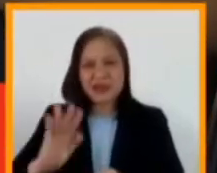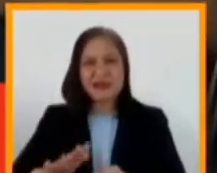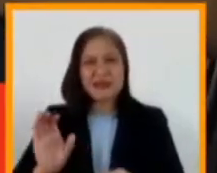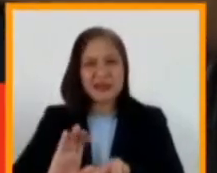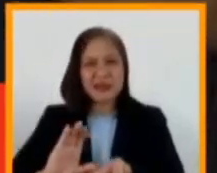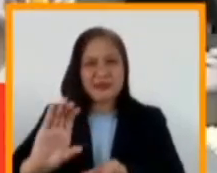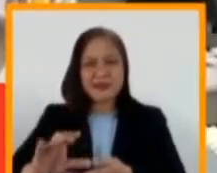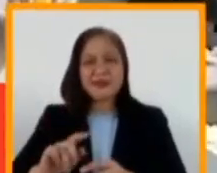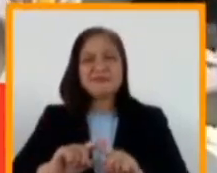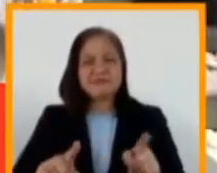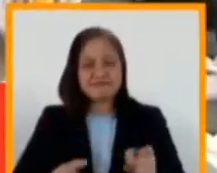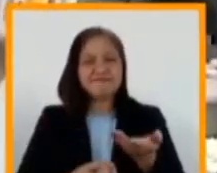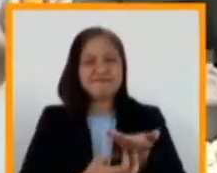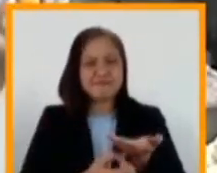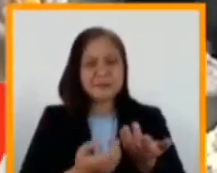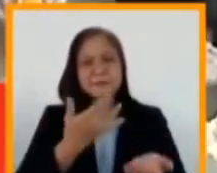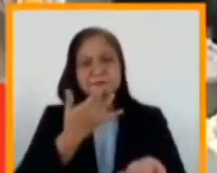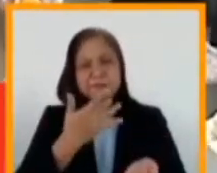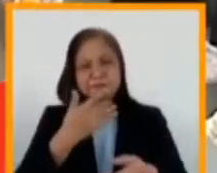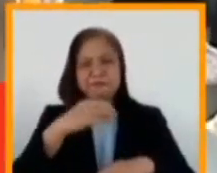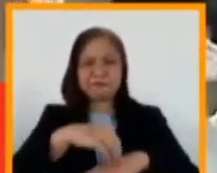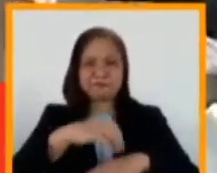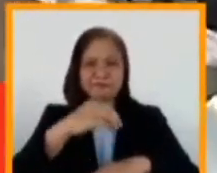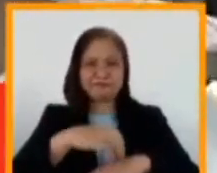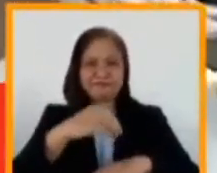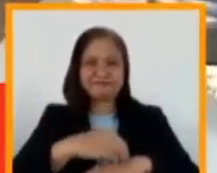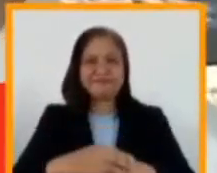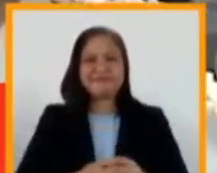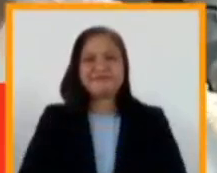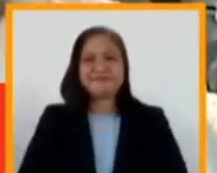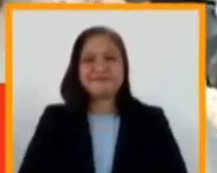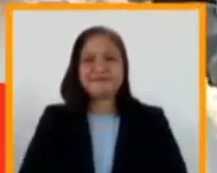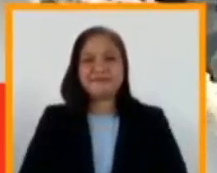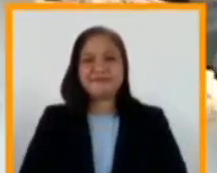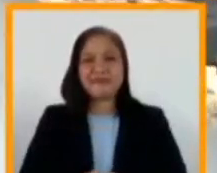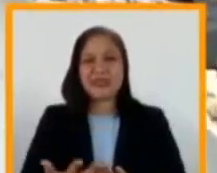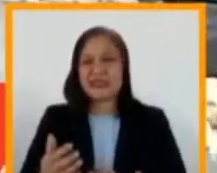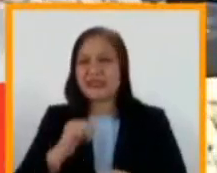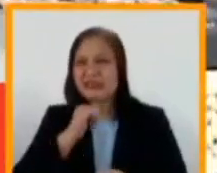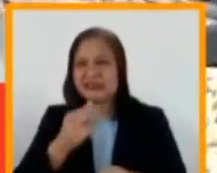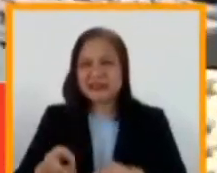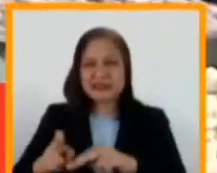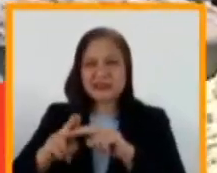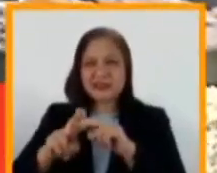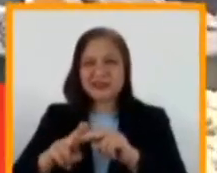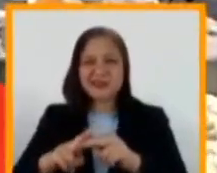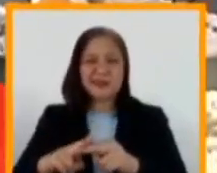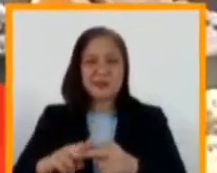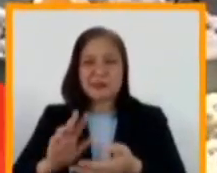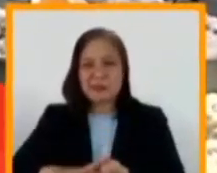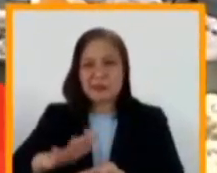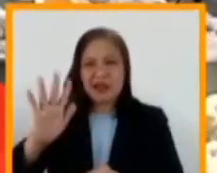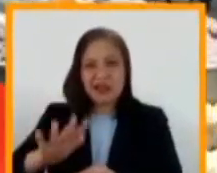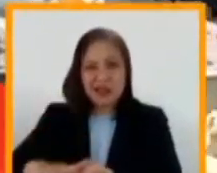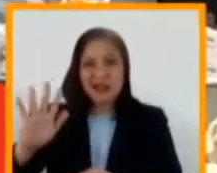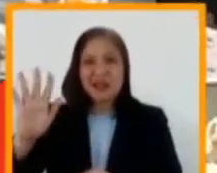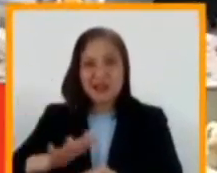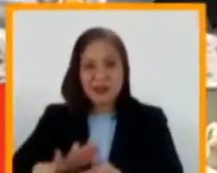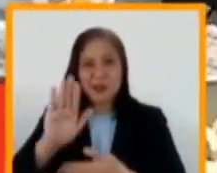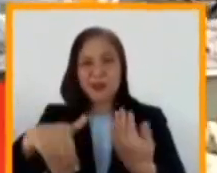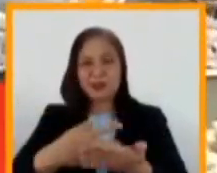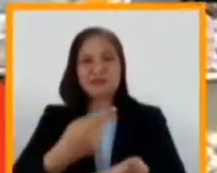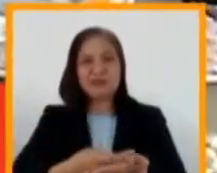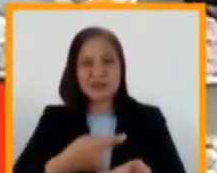kanilang karinderya. Walang masyadong tubo anak, mataas ang eso, mataas lahat. Basta makakain lang, okay